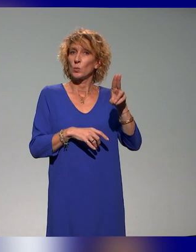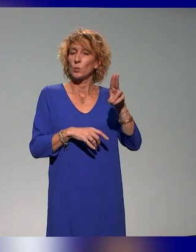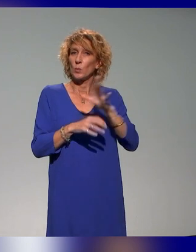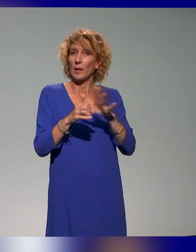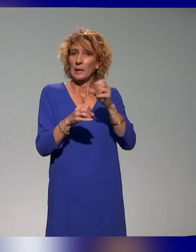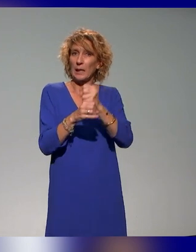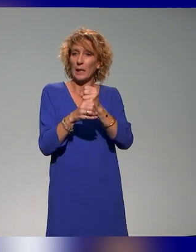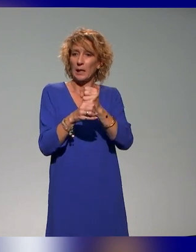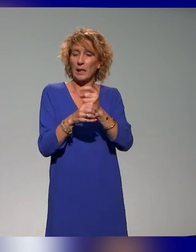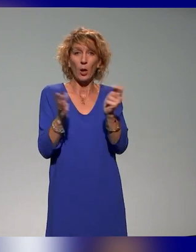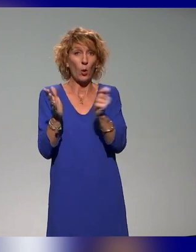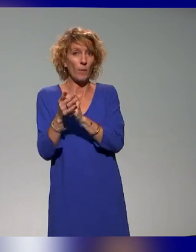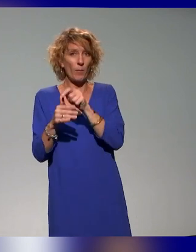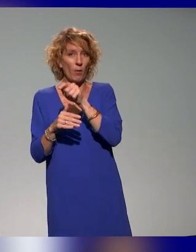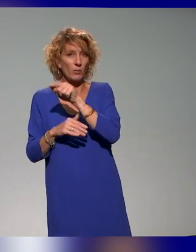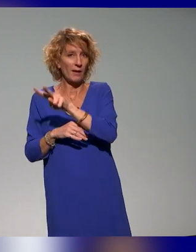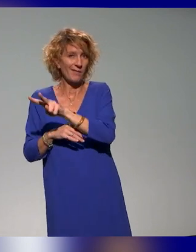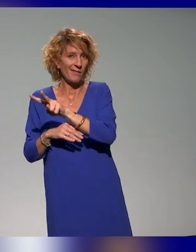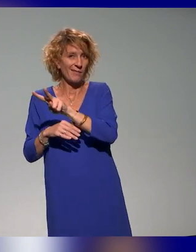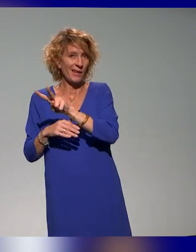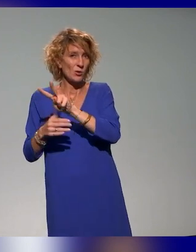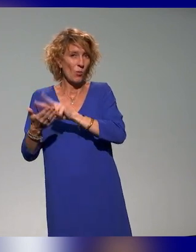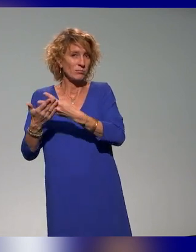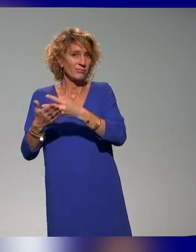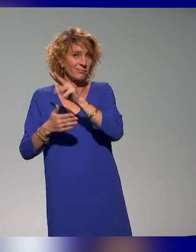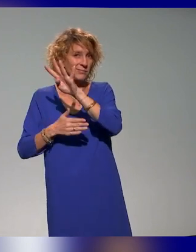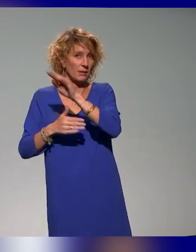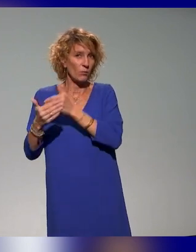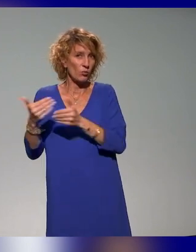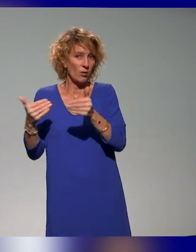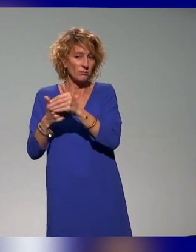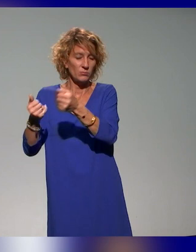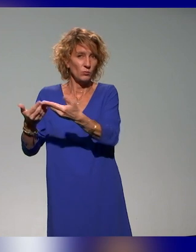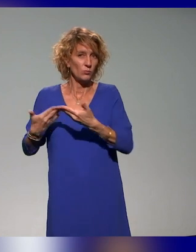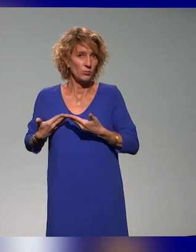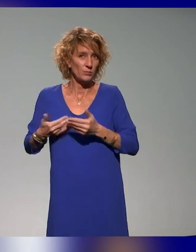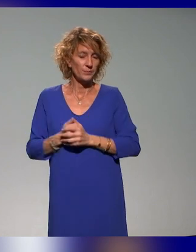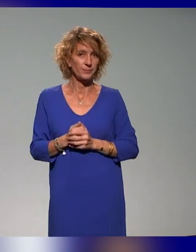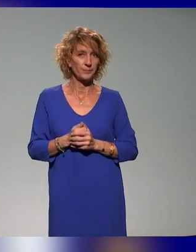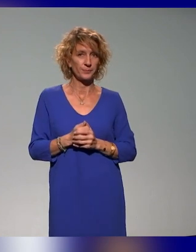la version 4 de Moodle nous était proposée.